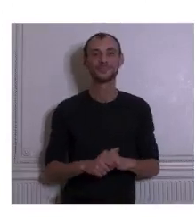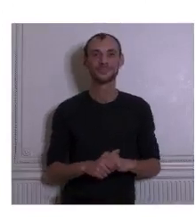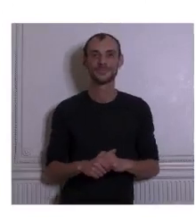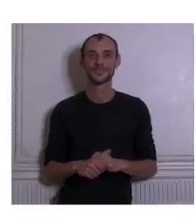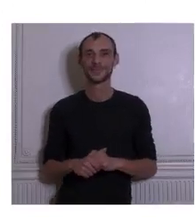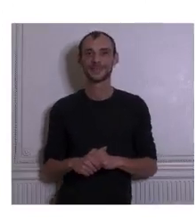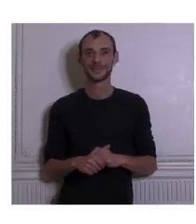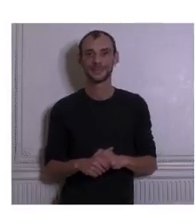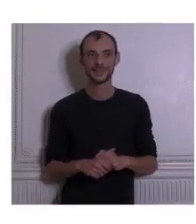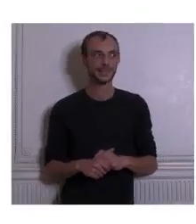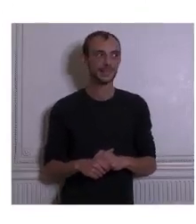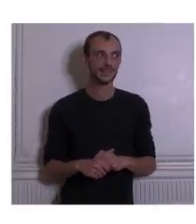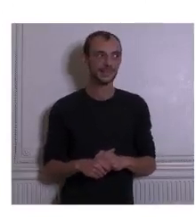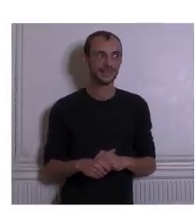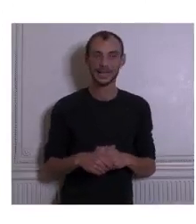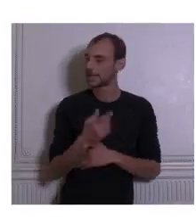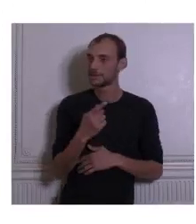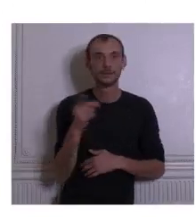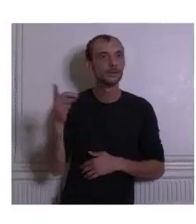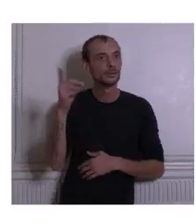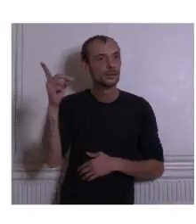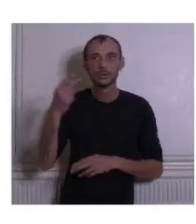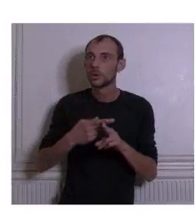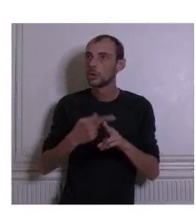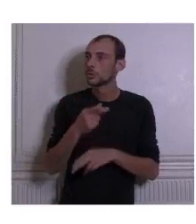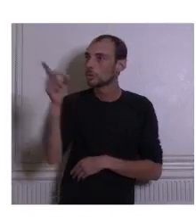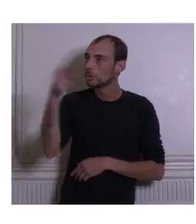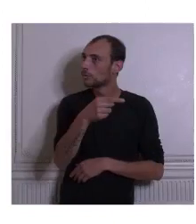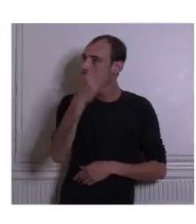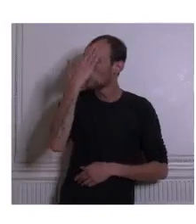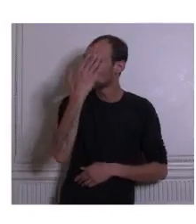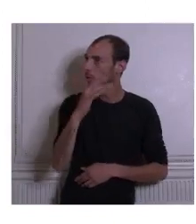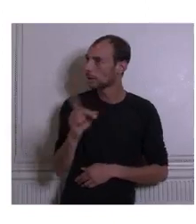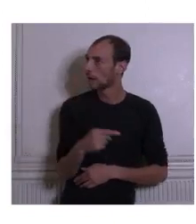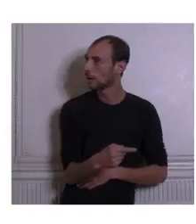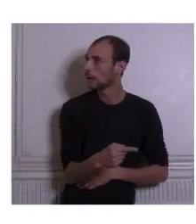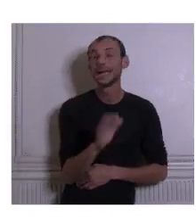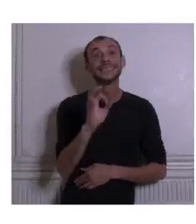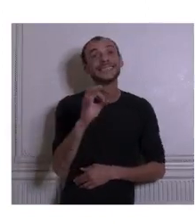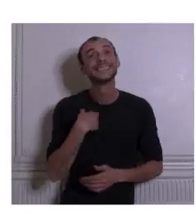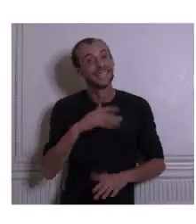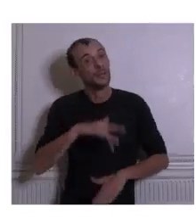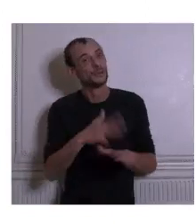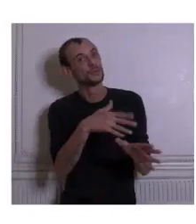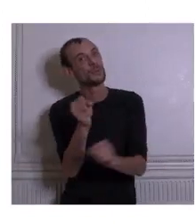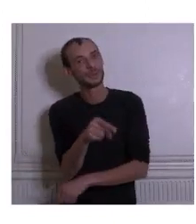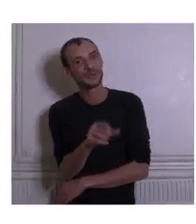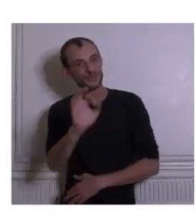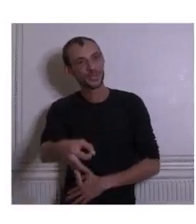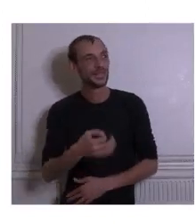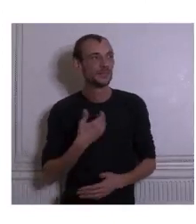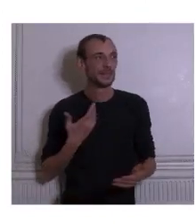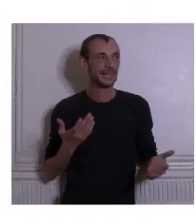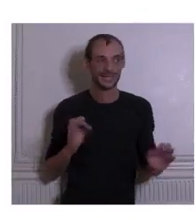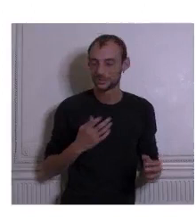Pour, à l'unanimité ? Merci. Et donc la 22. Délibération numéro 22, recrutement d'un technicien ou